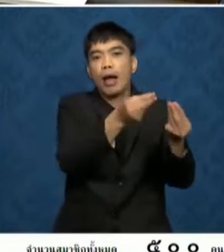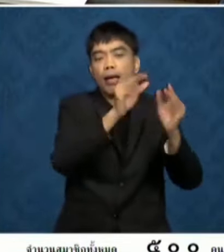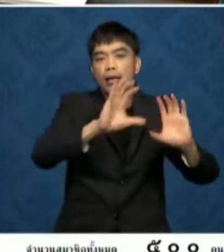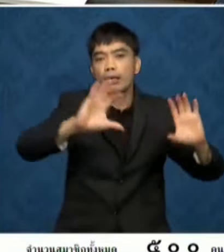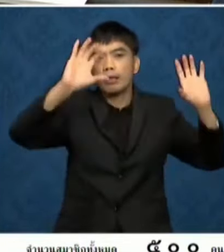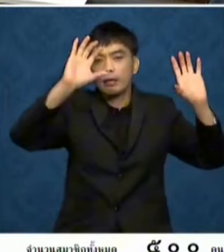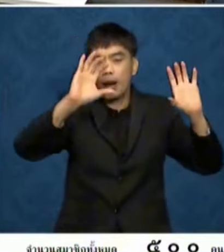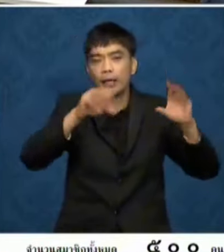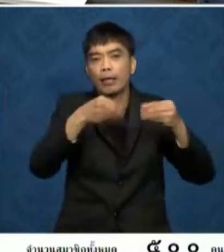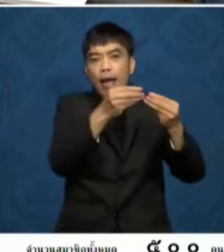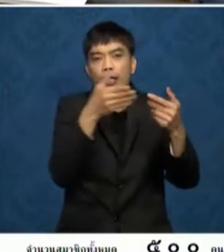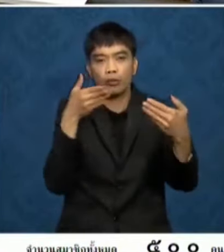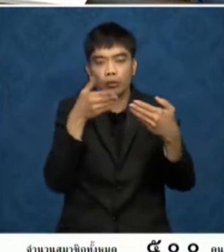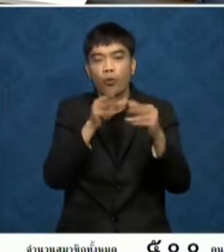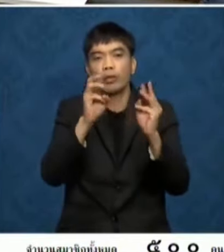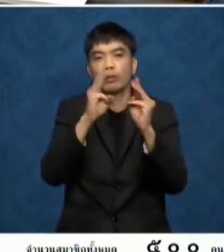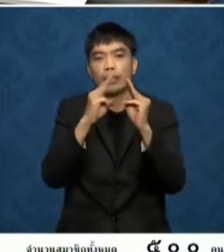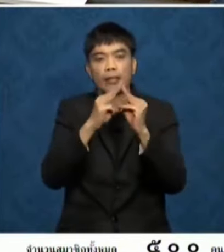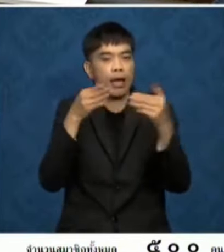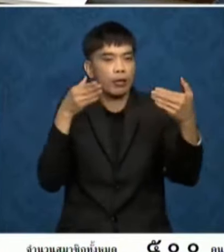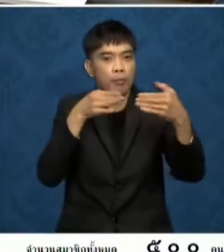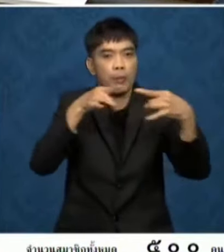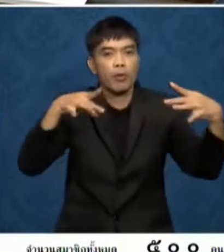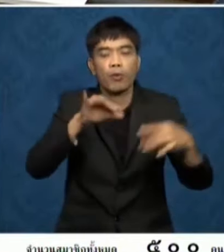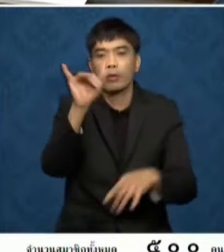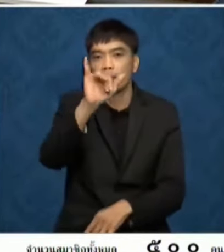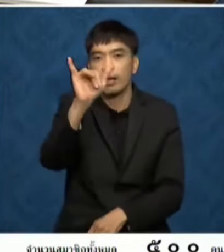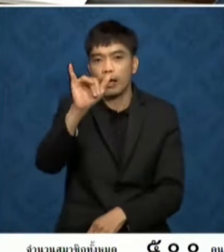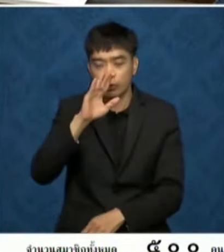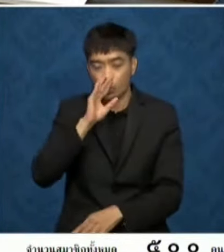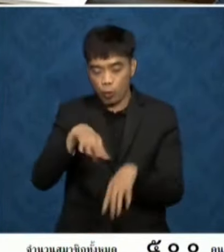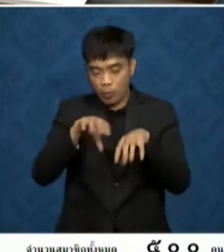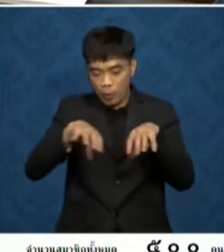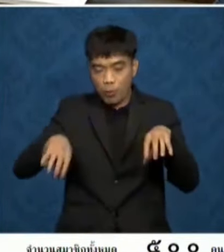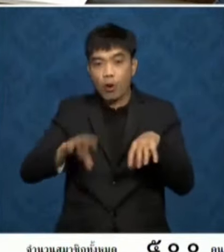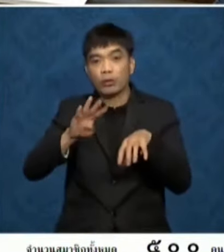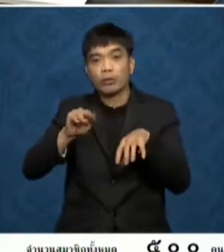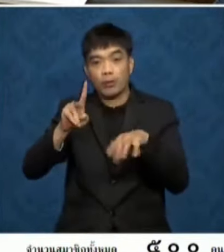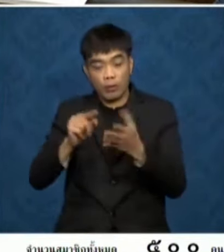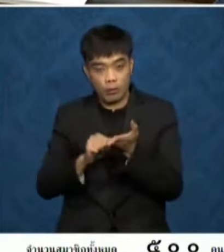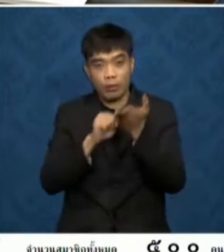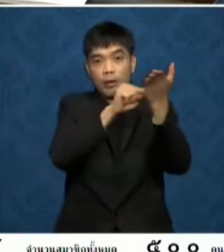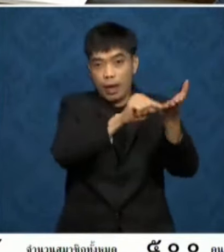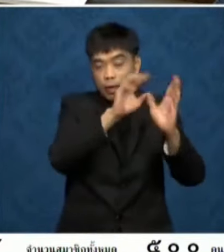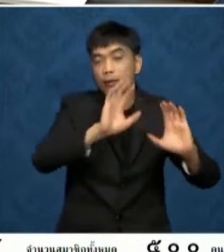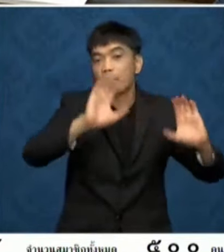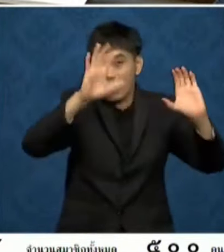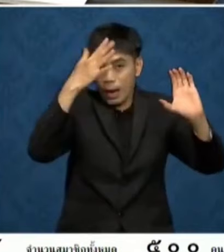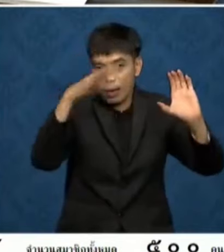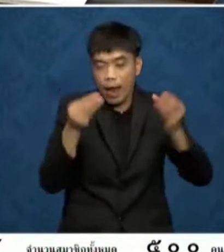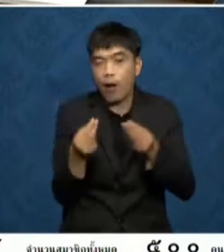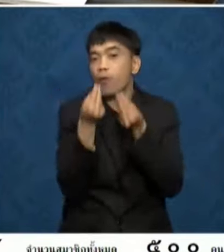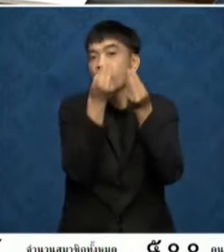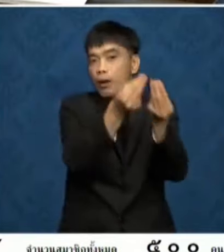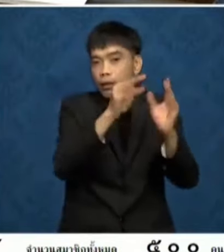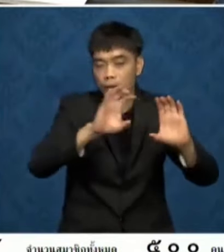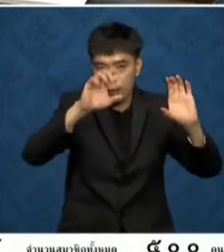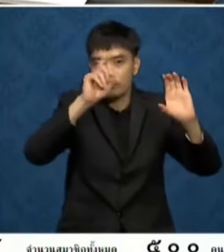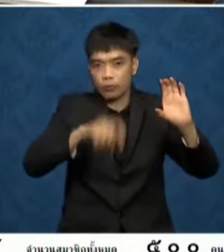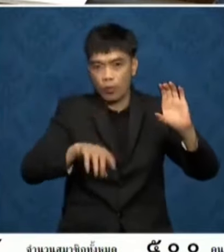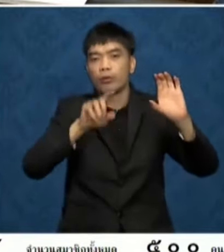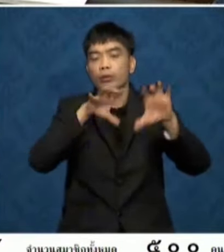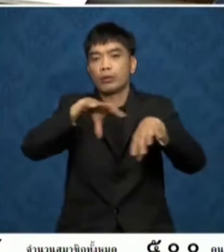สัมปทานเพียงเท่านั้นค่ะส่วนอีก142แท่นที่ส่งมอบให้รัฐไปนะคะก็เป็นหน้าที่ของรัฐค่ะในการที่จะดำเนิน